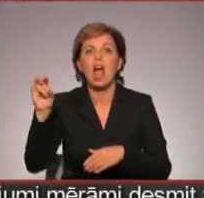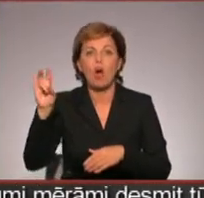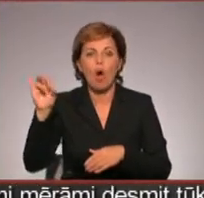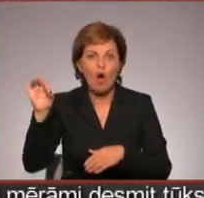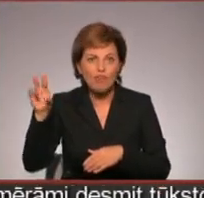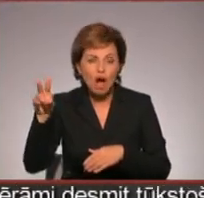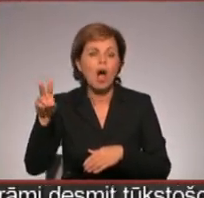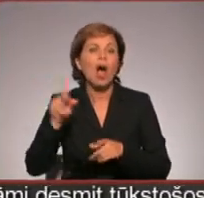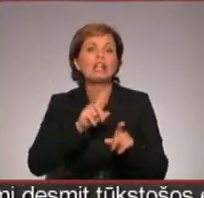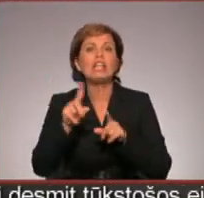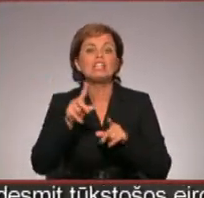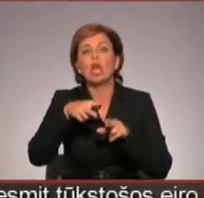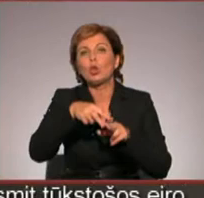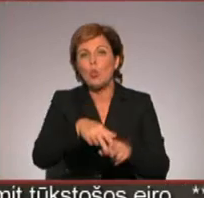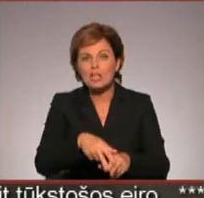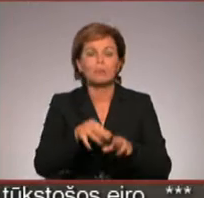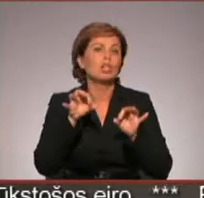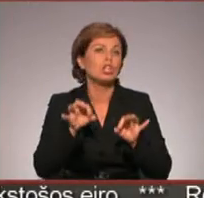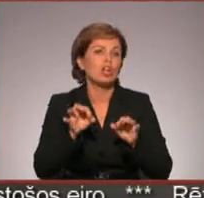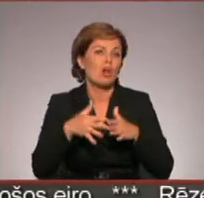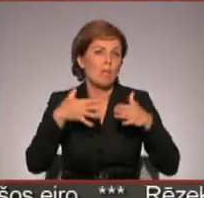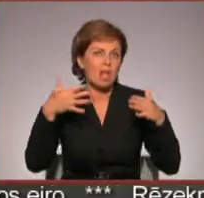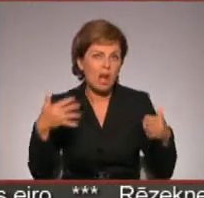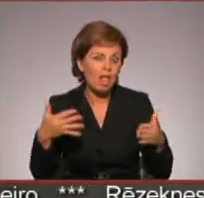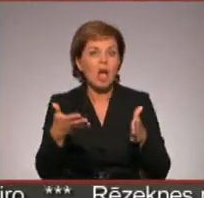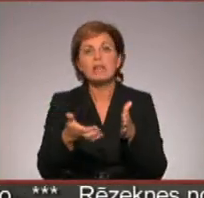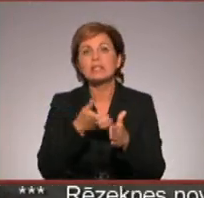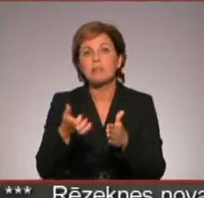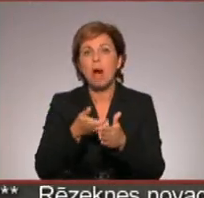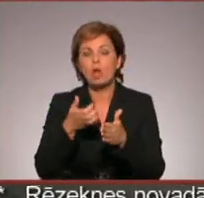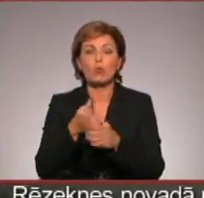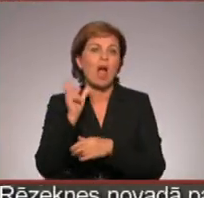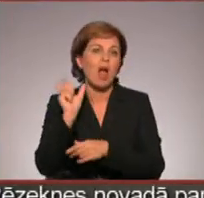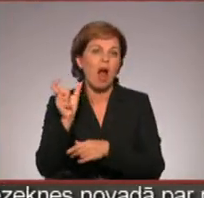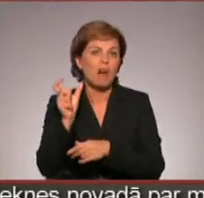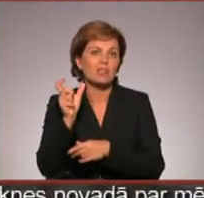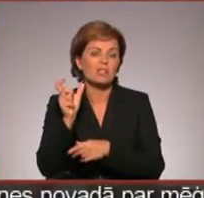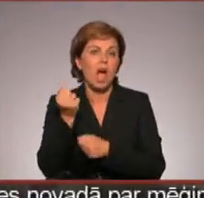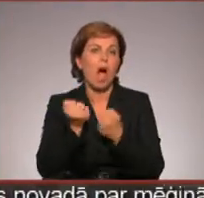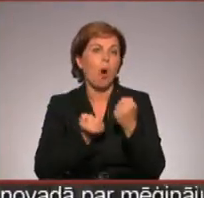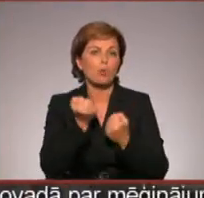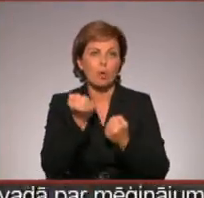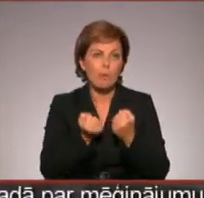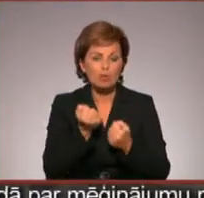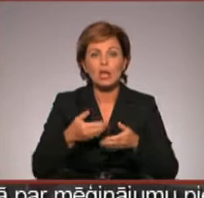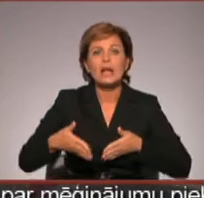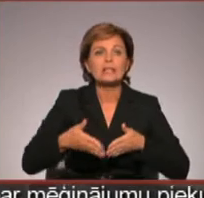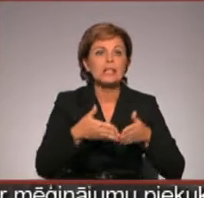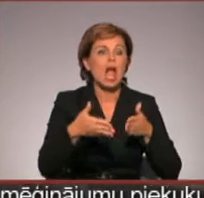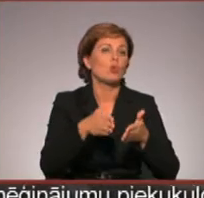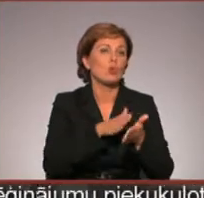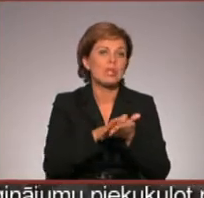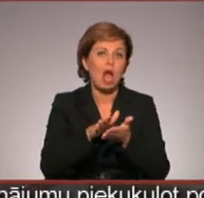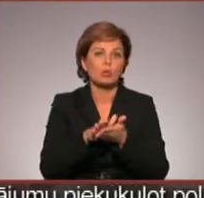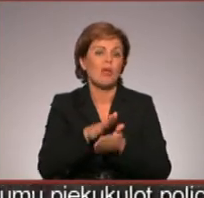līdzekļu noslogotība šajā ceļa posmā patiesi ir liela un to bieži vien izmanto arī kravas automašīnas. Ceļu lietotāji es nedomāju, ka